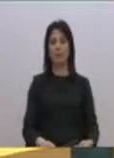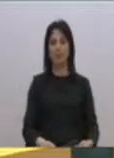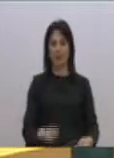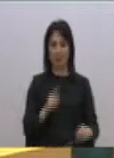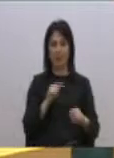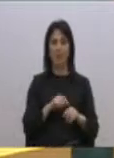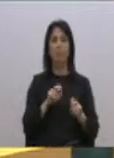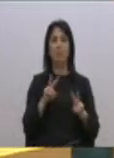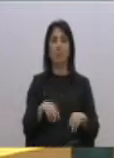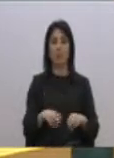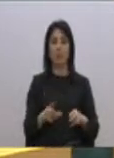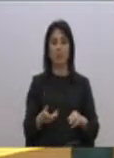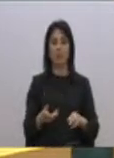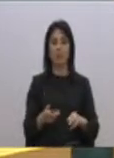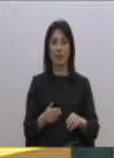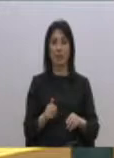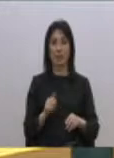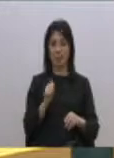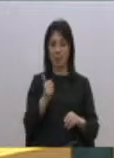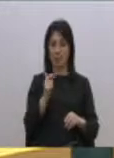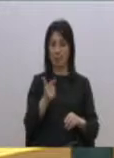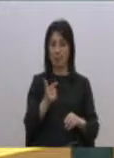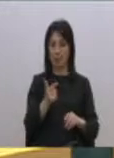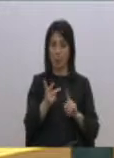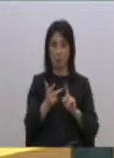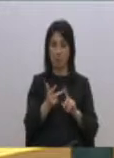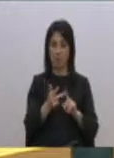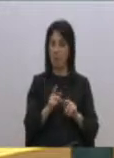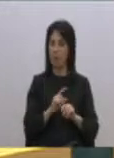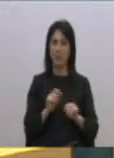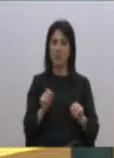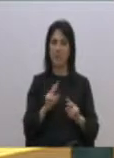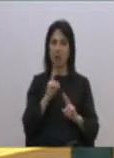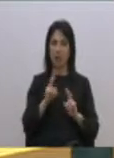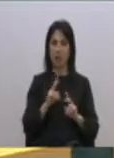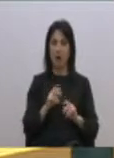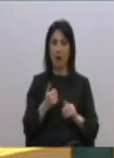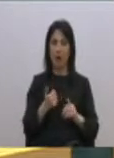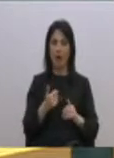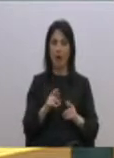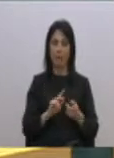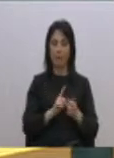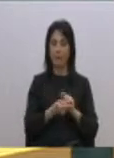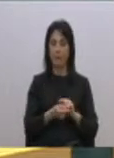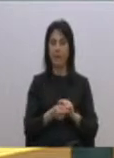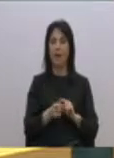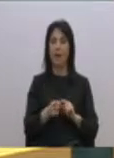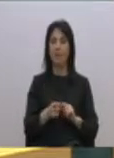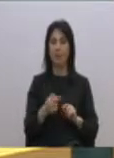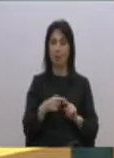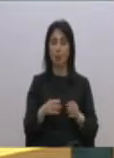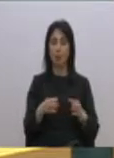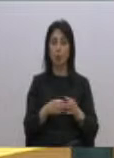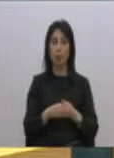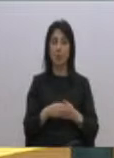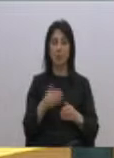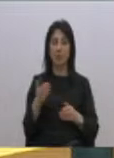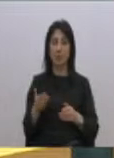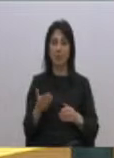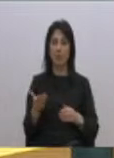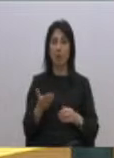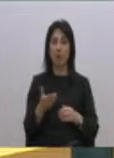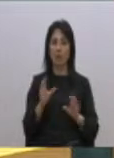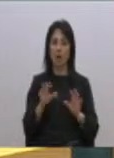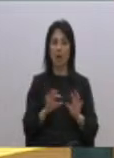რა, როგორი ცინიკური დამოკიდებულებაა სასამართლო ხელისუფლების მიმართ ეს იმ გუნდის მხრიდან, რომელმაც